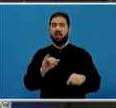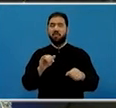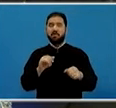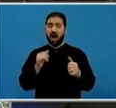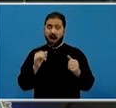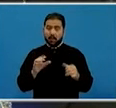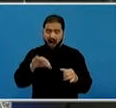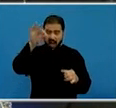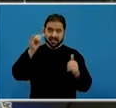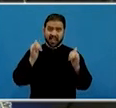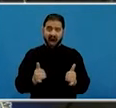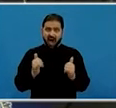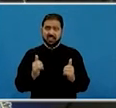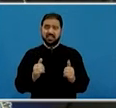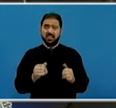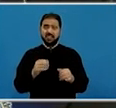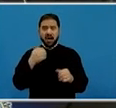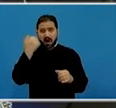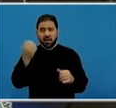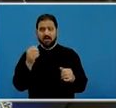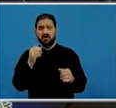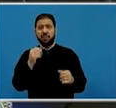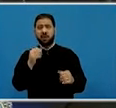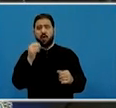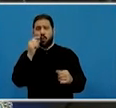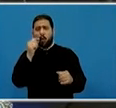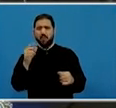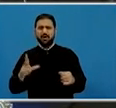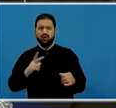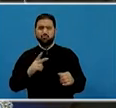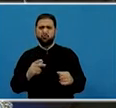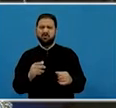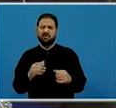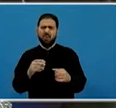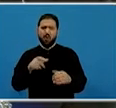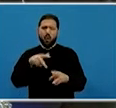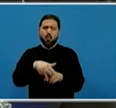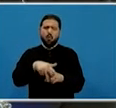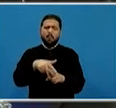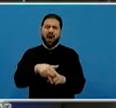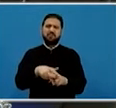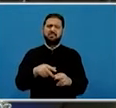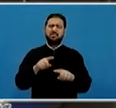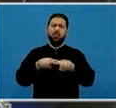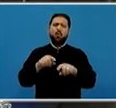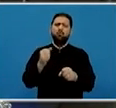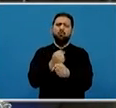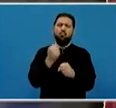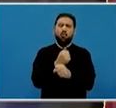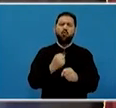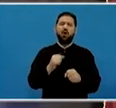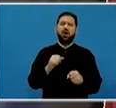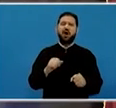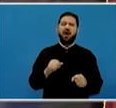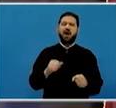sunt atât de prinși cu munca pe care o fac, cu meseria lor și cu idealurile pe care încearcă fiecare dintre ei să și le asimileze,